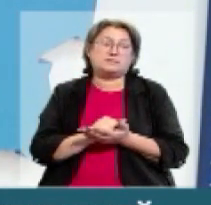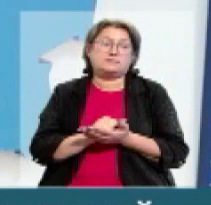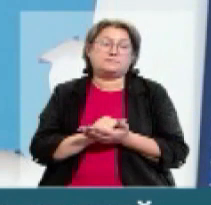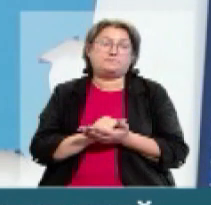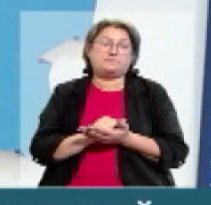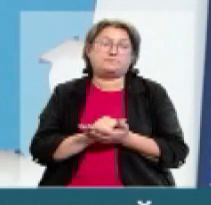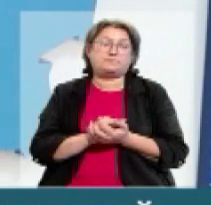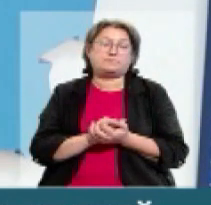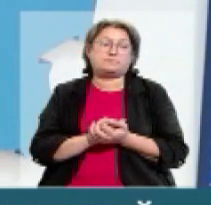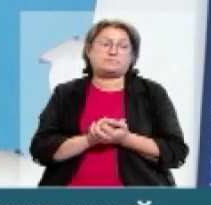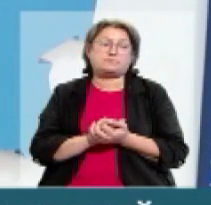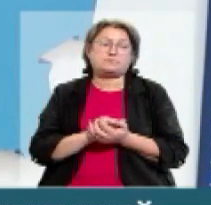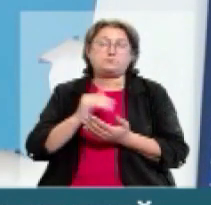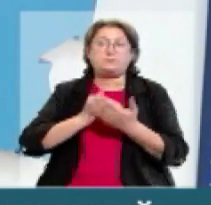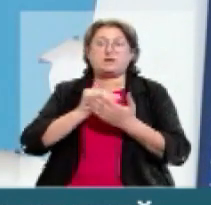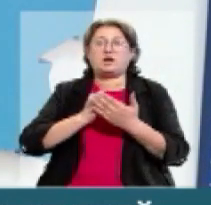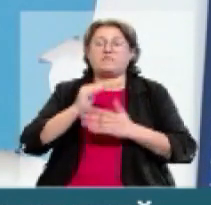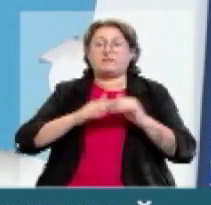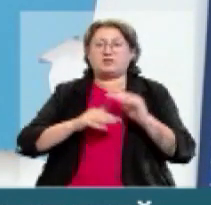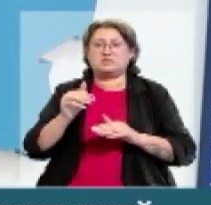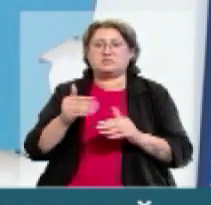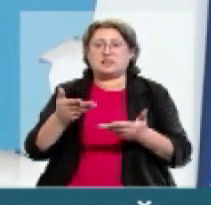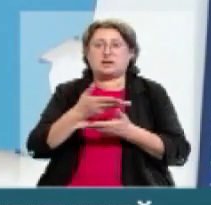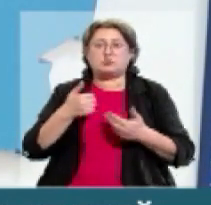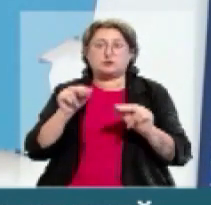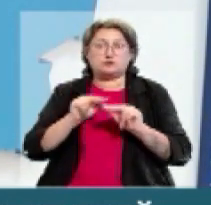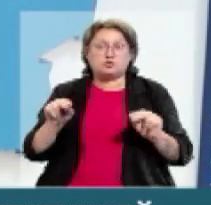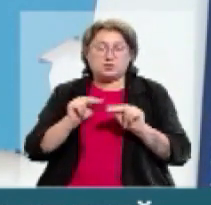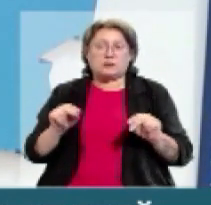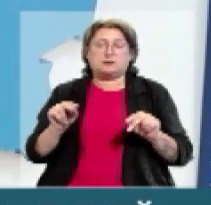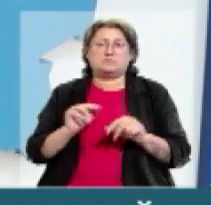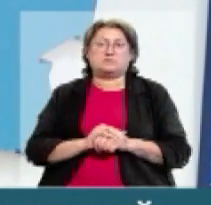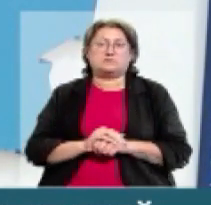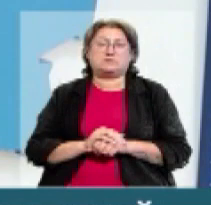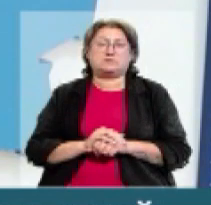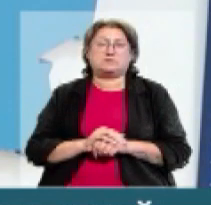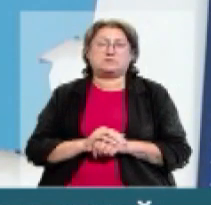по повышению квалификации наших учителей и